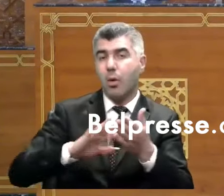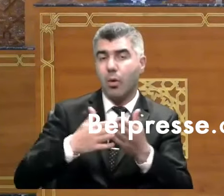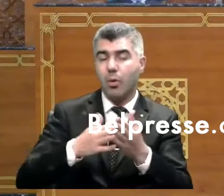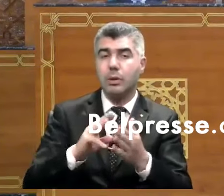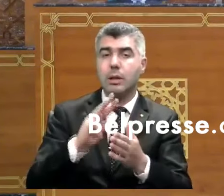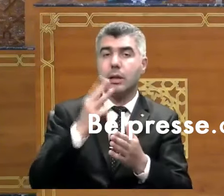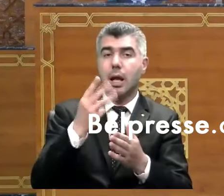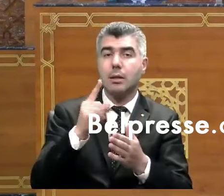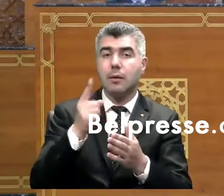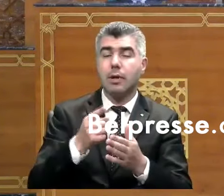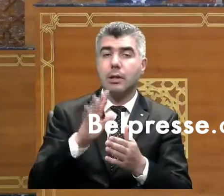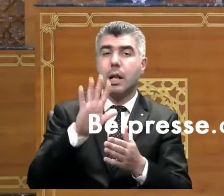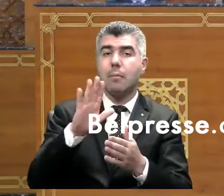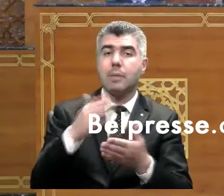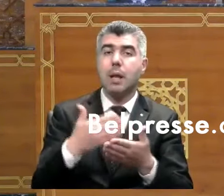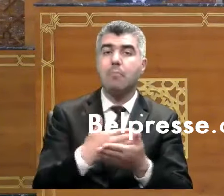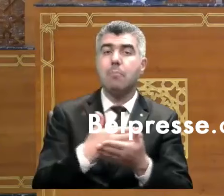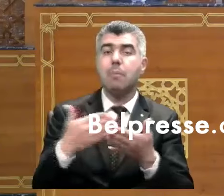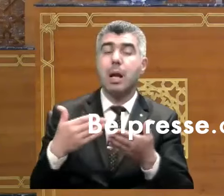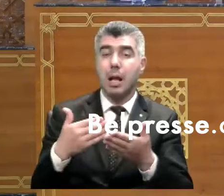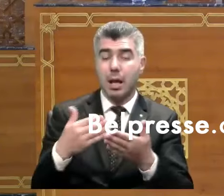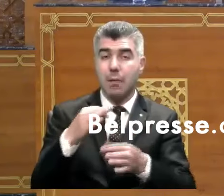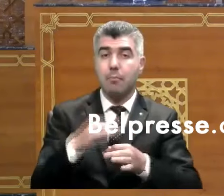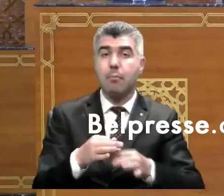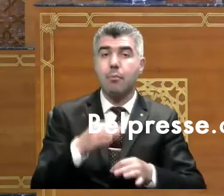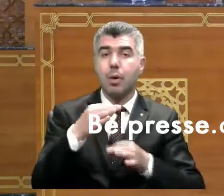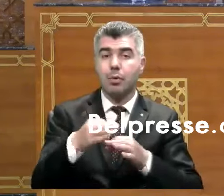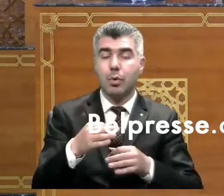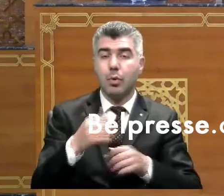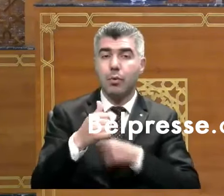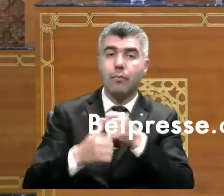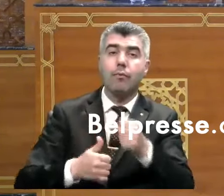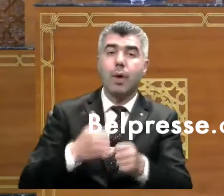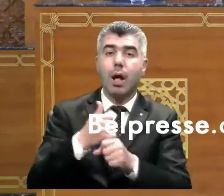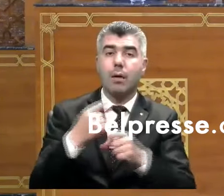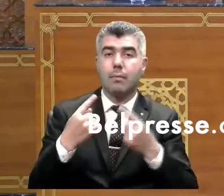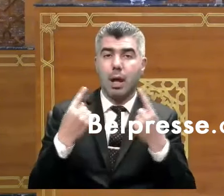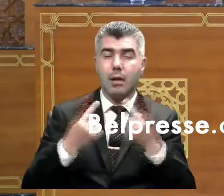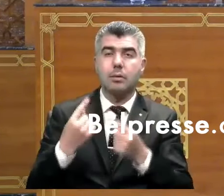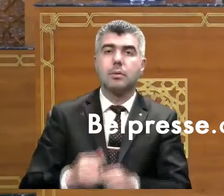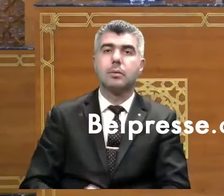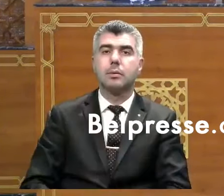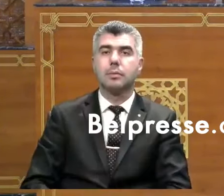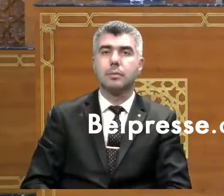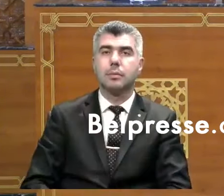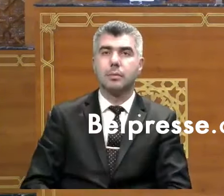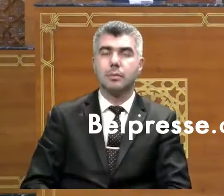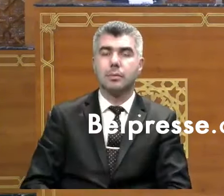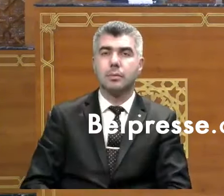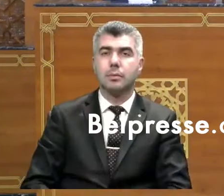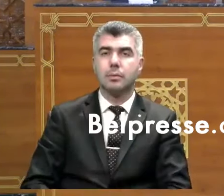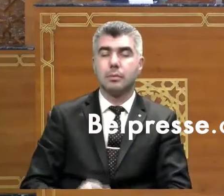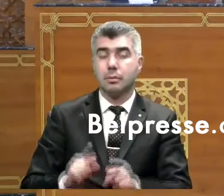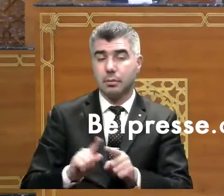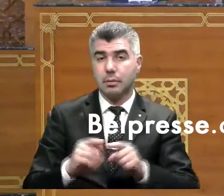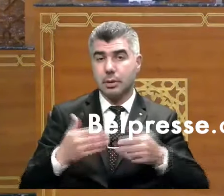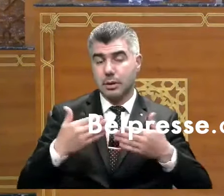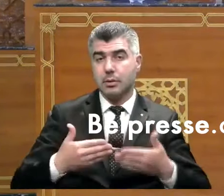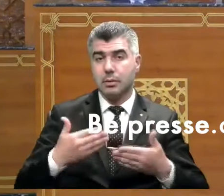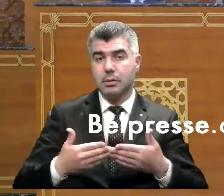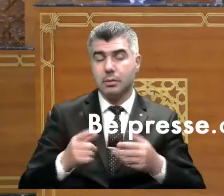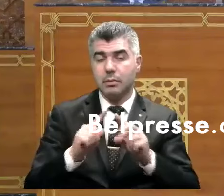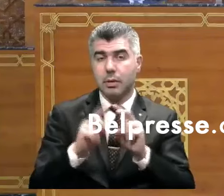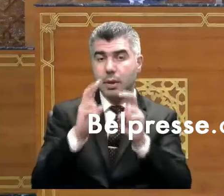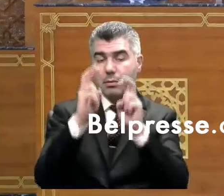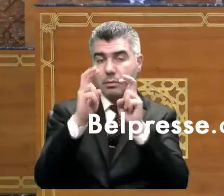3.5 مليار متر مكعب اللي كيكون في السنوات العاديه فهذا الشي كيمثل اقل